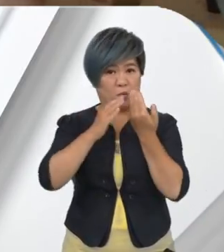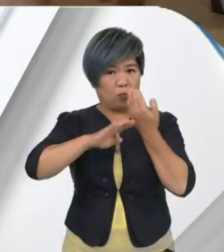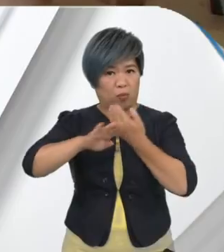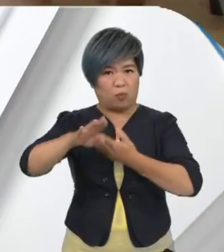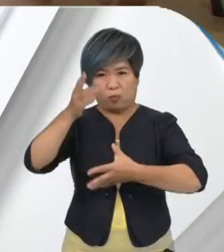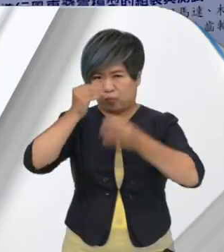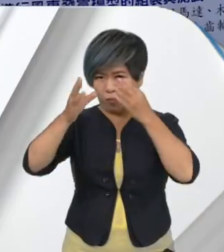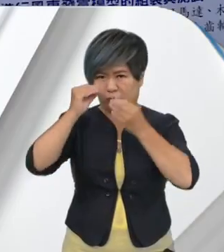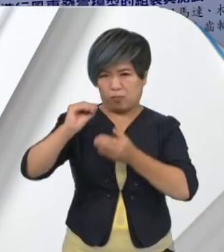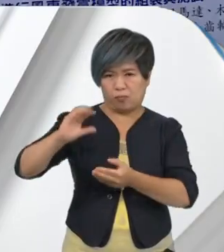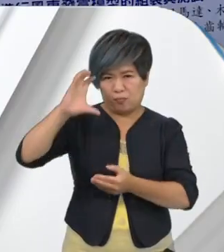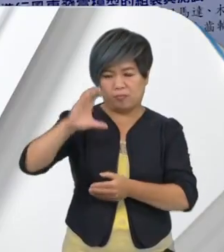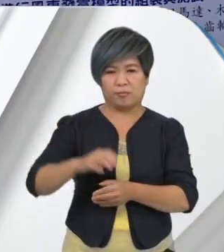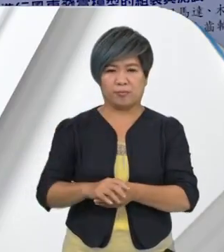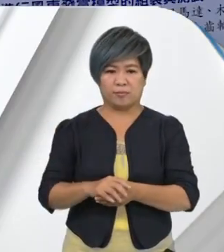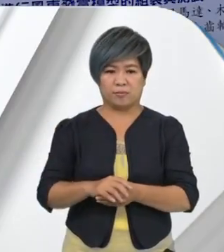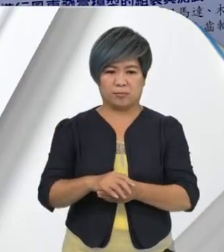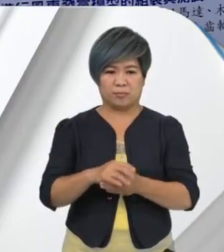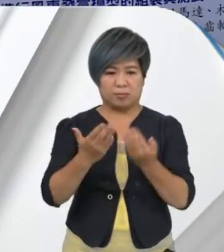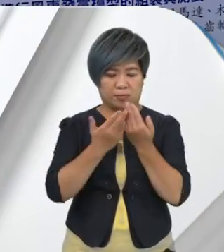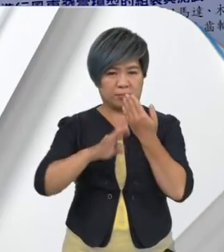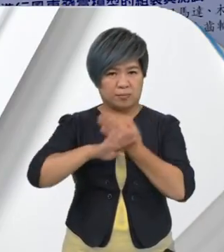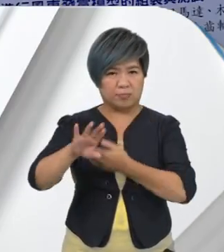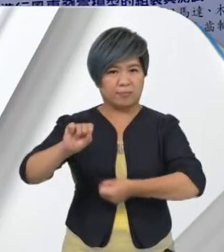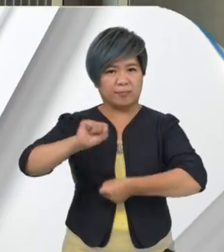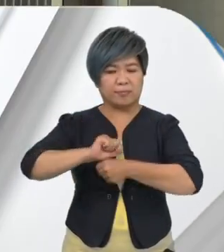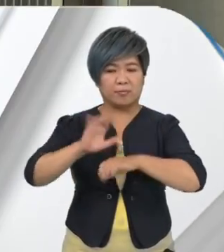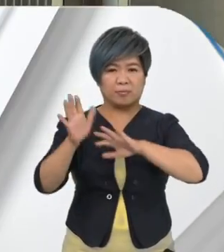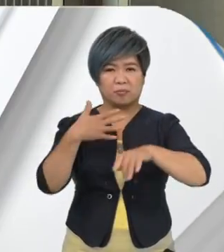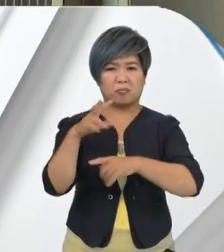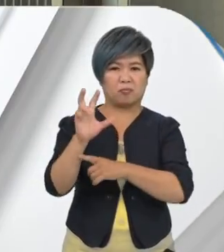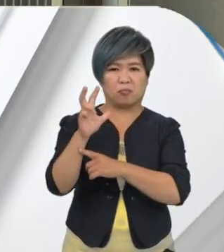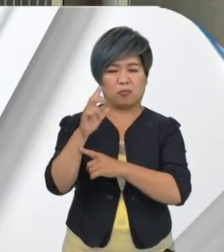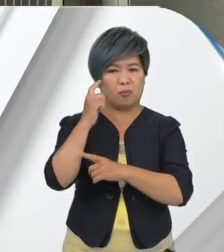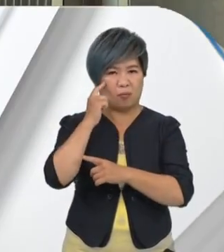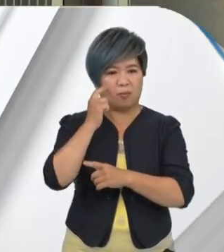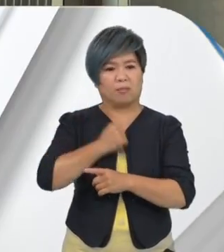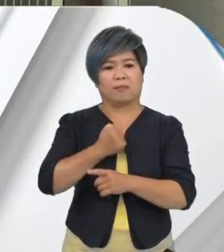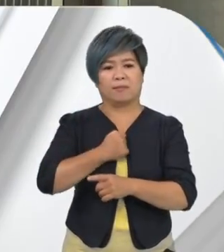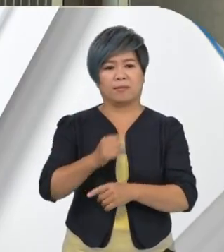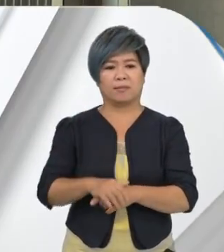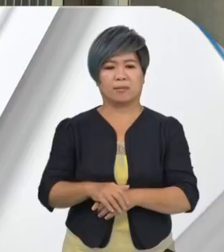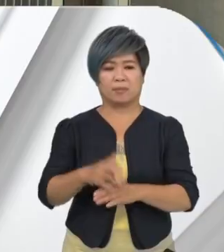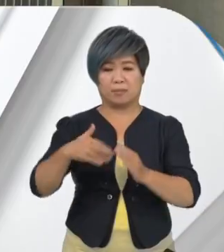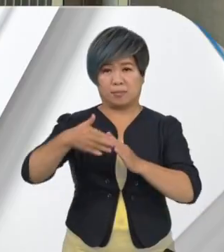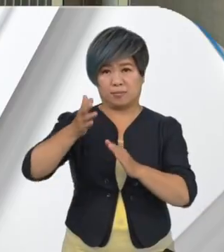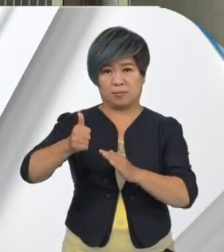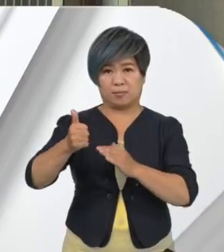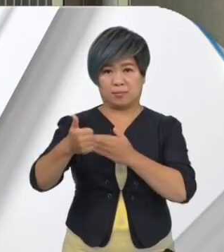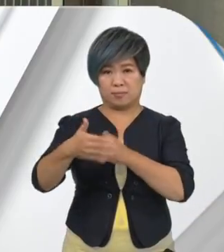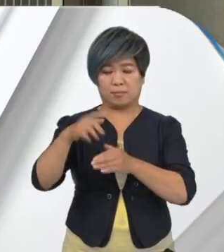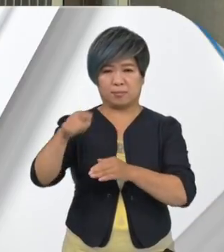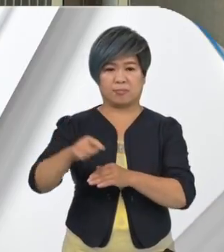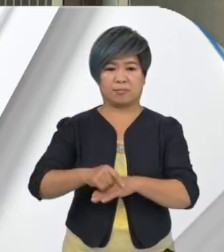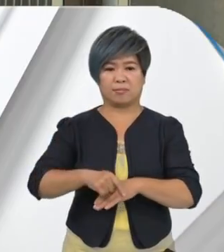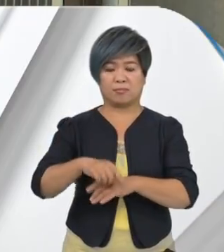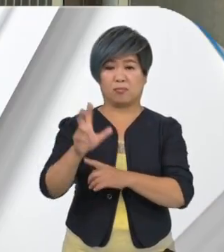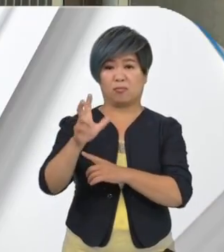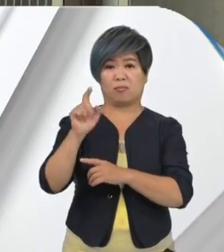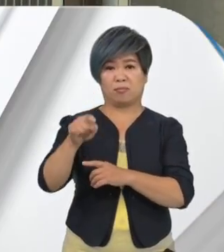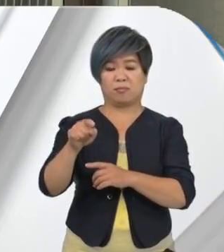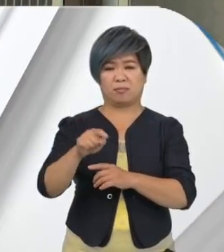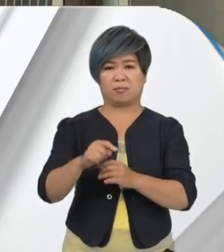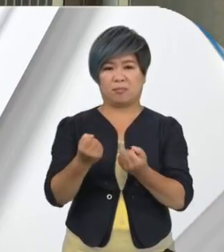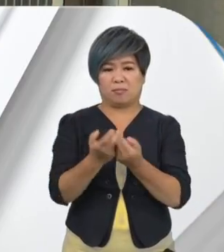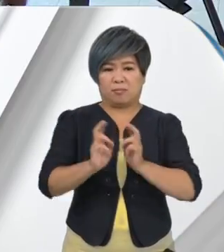识， 学到跟课本以外的风力发电的知识。 你像我身上变成风车，把这东西加在那边就可以发电了，这样晚